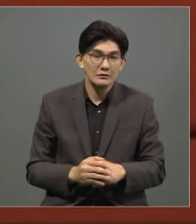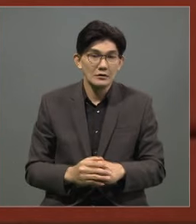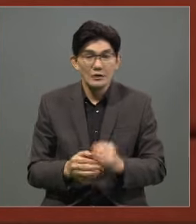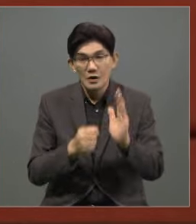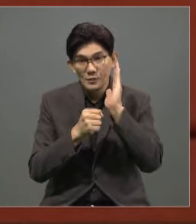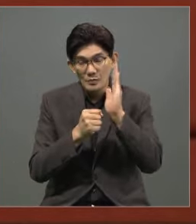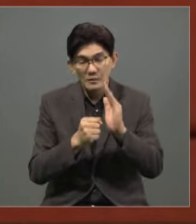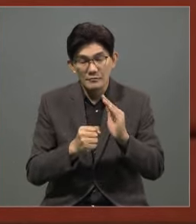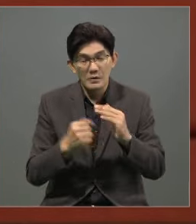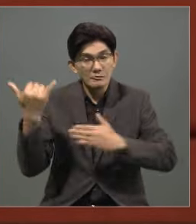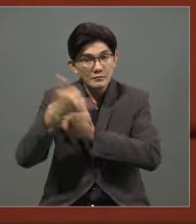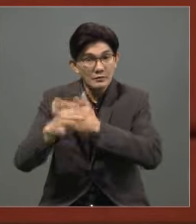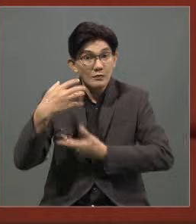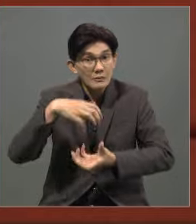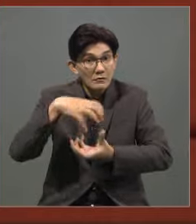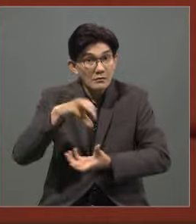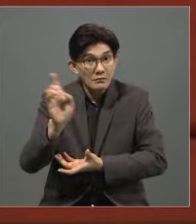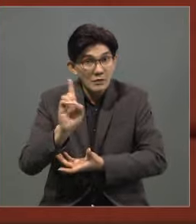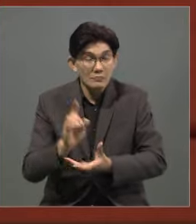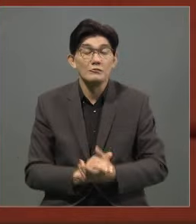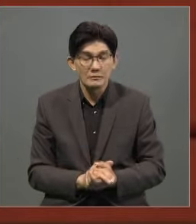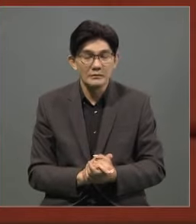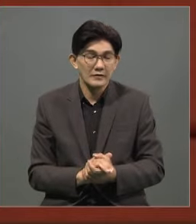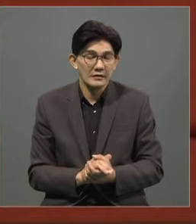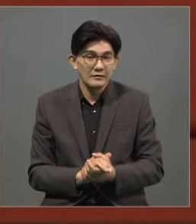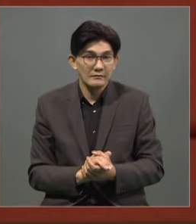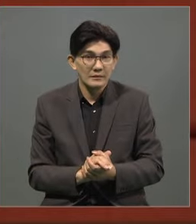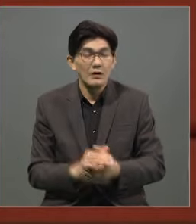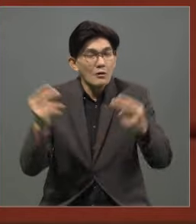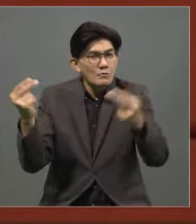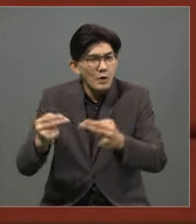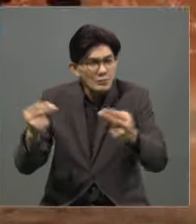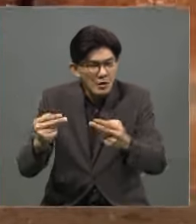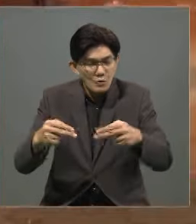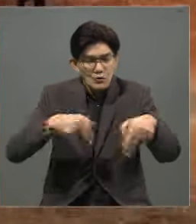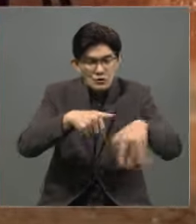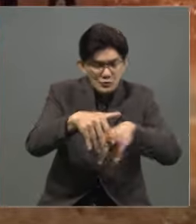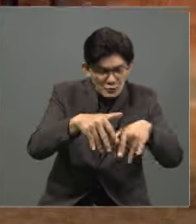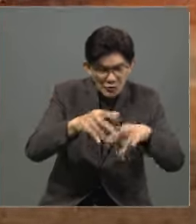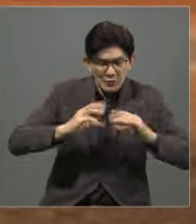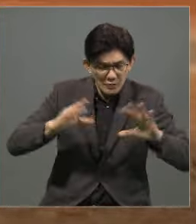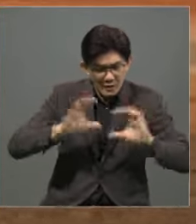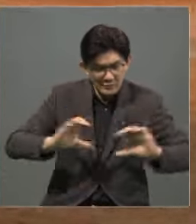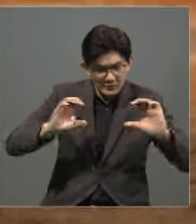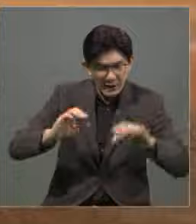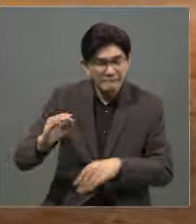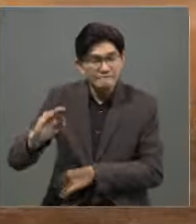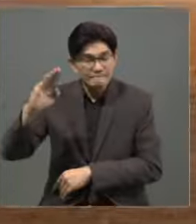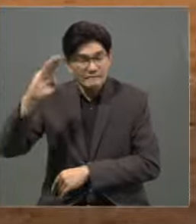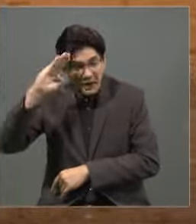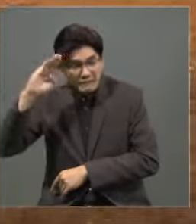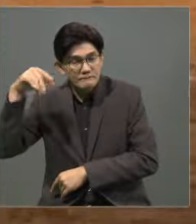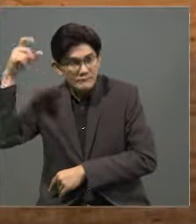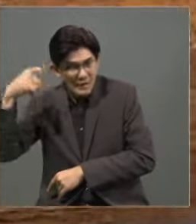โฆษกกระทรวงการต่างประเทศได้เปิดเผยครับว่าตามที่ได้เกิดเหตุปะทะกันระหว่างกลุ่มต่อต้านและกองกำลังของทหารเมียนมาร์